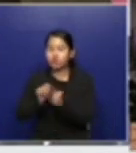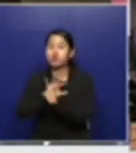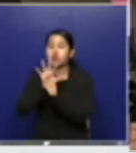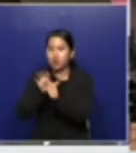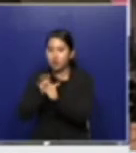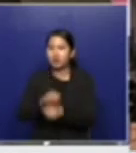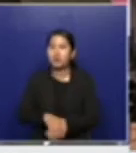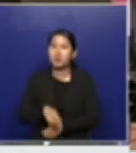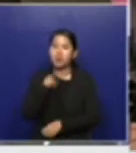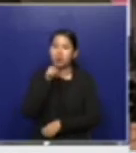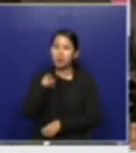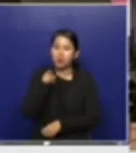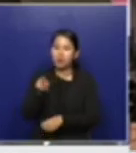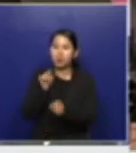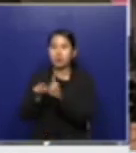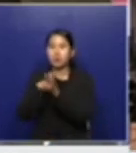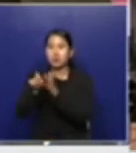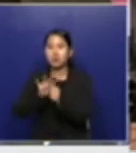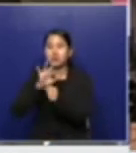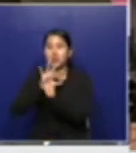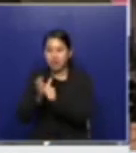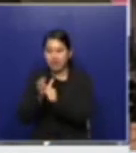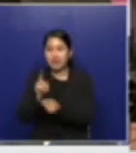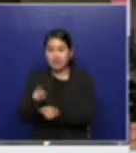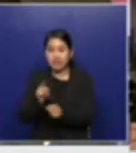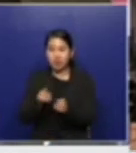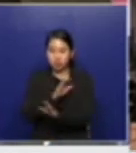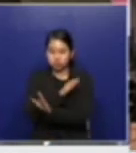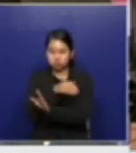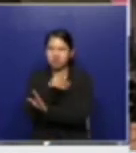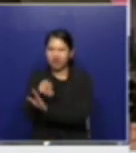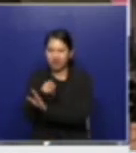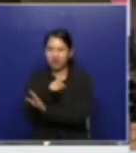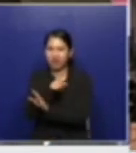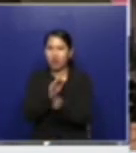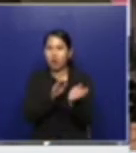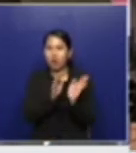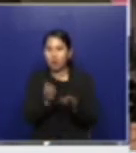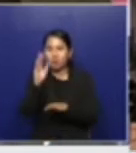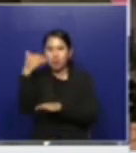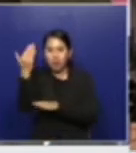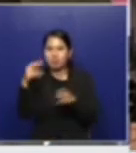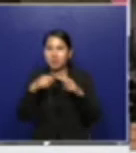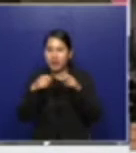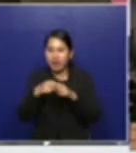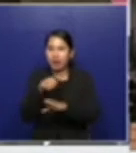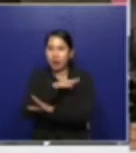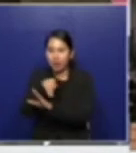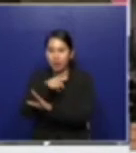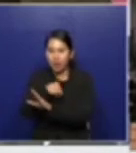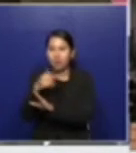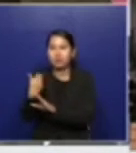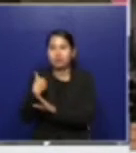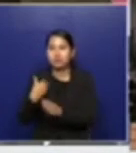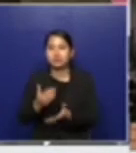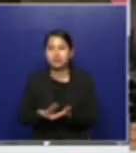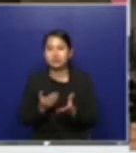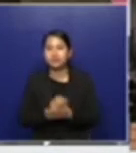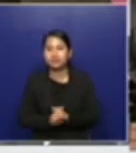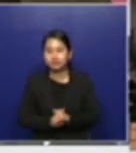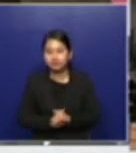ไรก็โยนใส่หมดทั้งที่มันล้มเหลวมาตั้งแต่ก่อนหน้านี้มีปัญหามาตั้งแต่ก่อนหน้านี้เกิดช่องว่างตั้งแต่ก่อนหน้